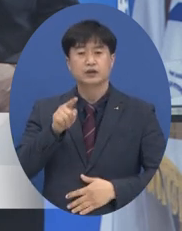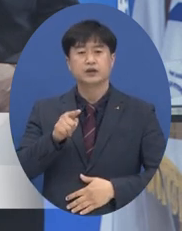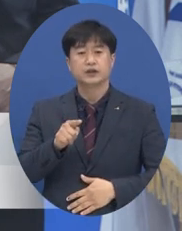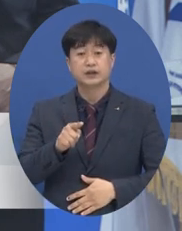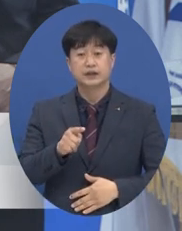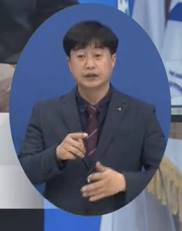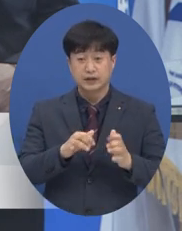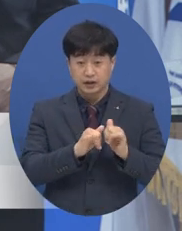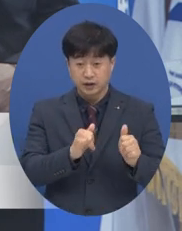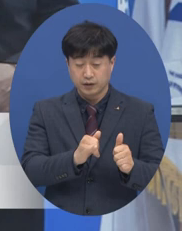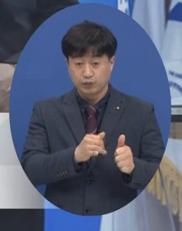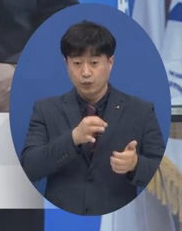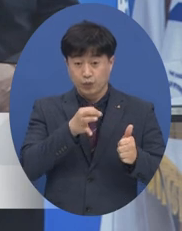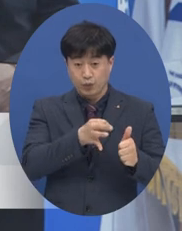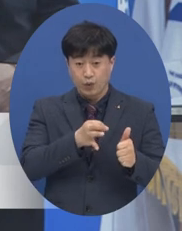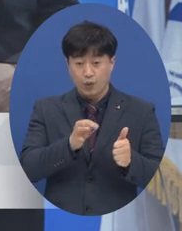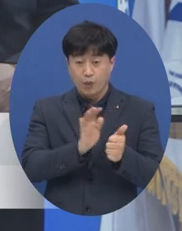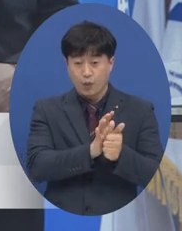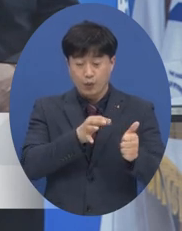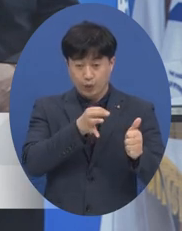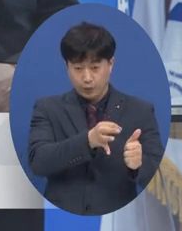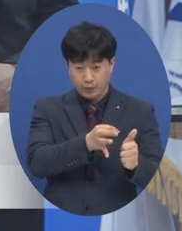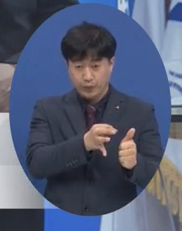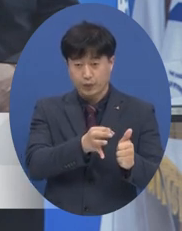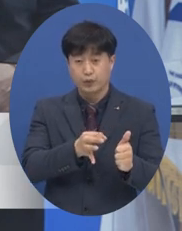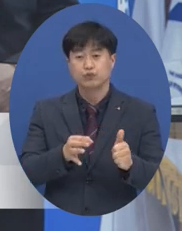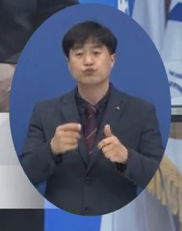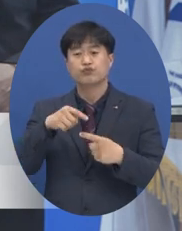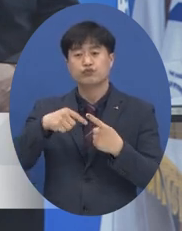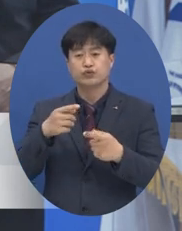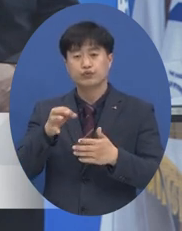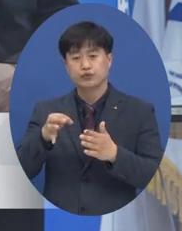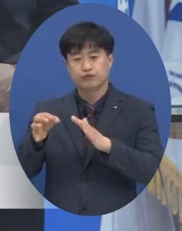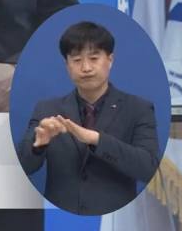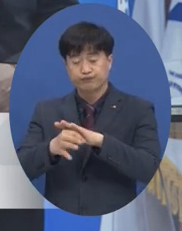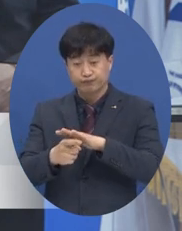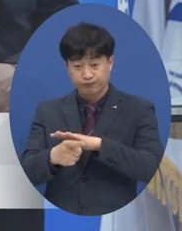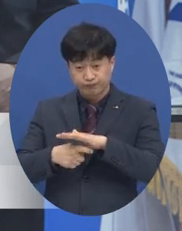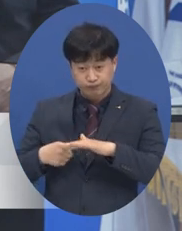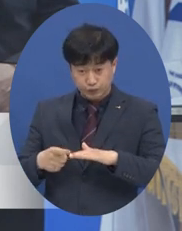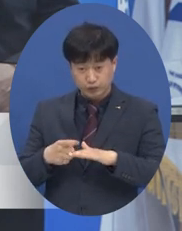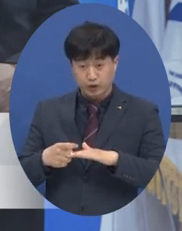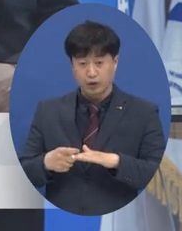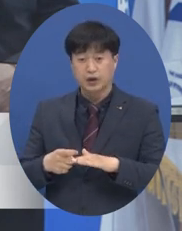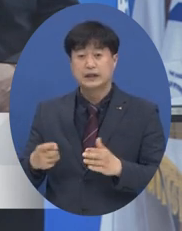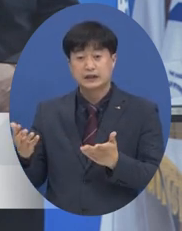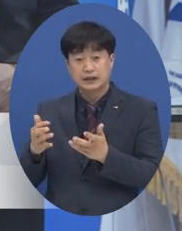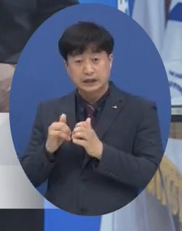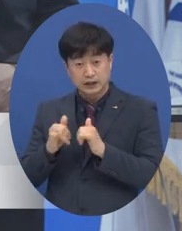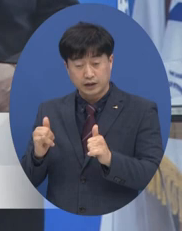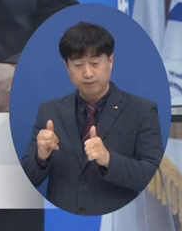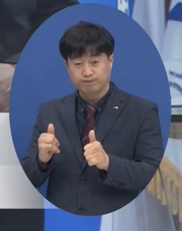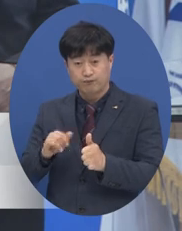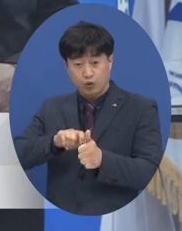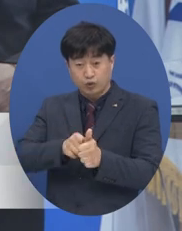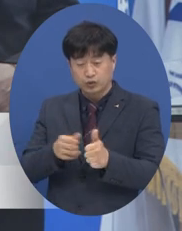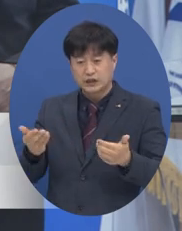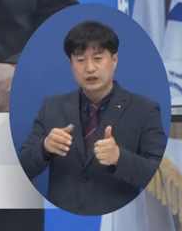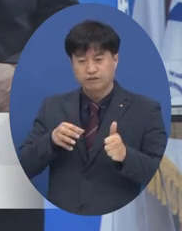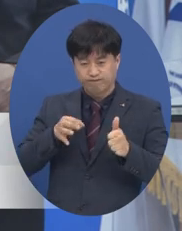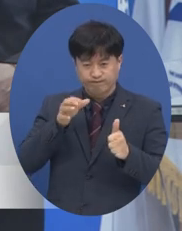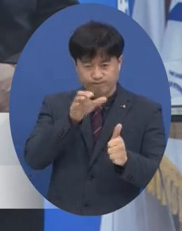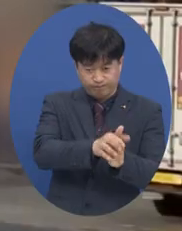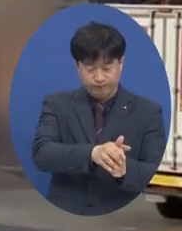보조금 횡령 하는가 하면 시설 운영비를 마련하겠다 며 생강 밭을 조성해 종사자들을 강제로 동원한 사실이 확인됐습니다